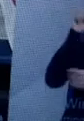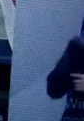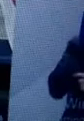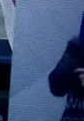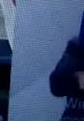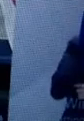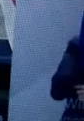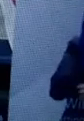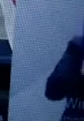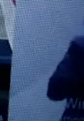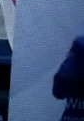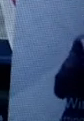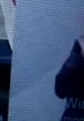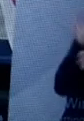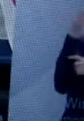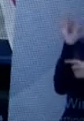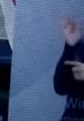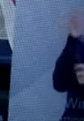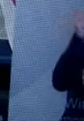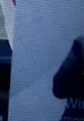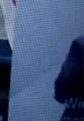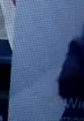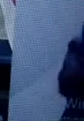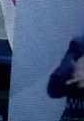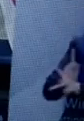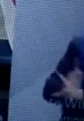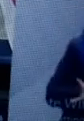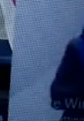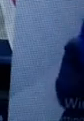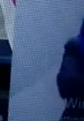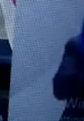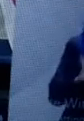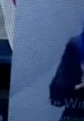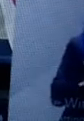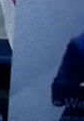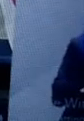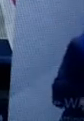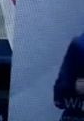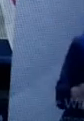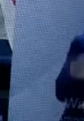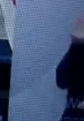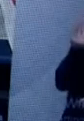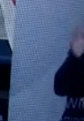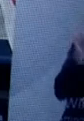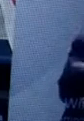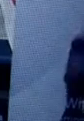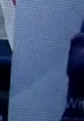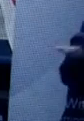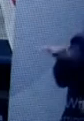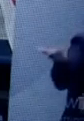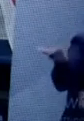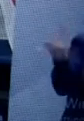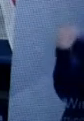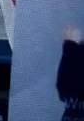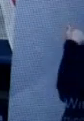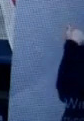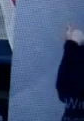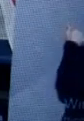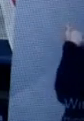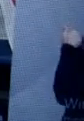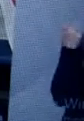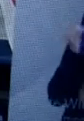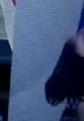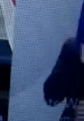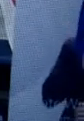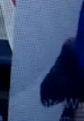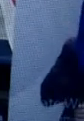memastikan wabak COVID-19 kekal terkawal berada di tangan saudara dan saudari sekalian. Saya juga